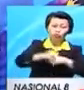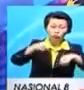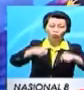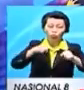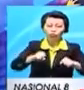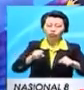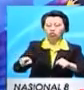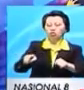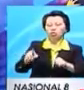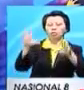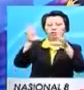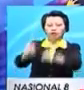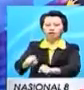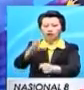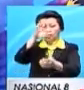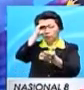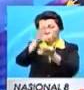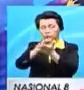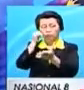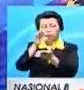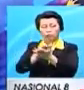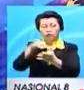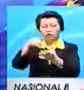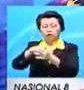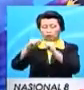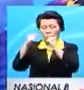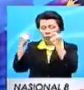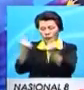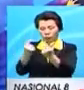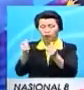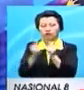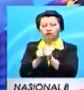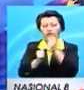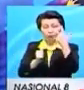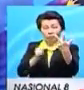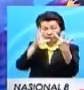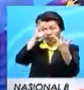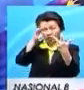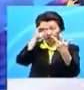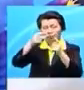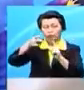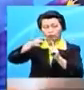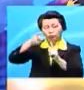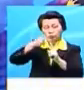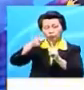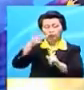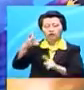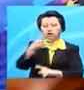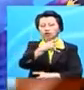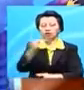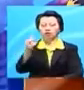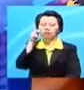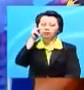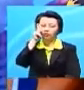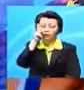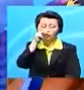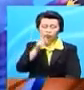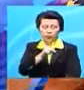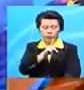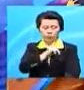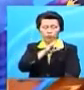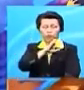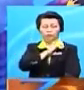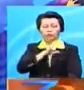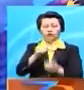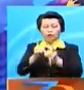hasil penahanan sepasang suami isteri dalam kumpulan itu bersama tiga lelaki di Pulau Pinang dan juga Kedah. Ketua Polis